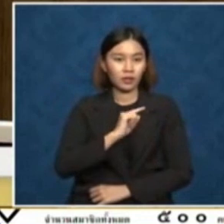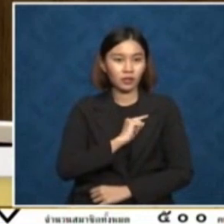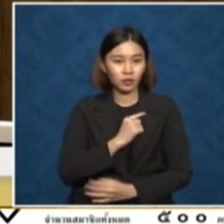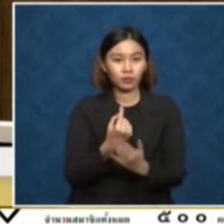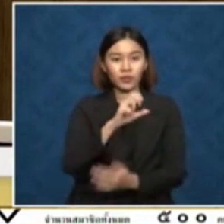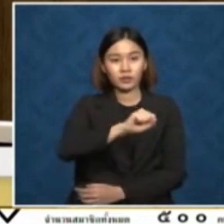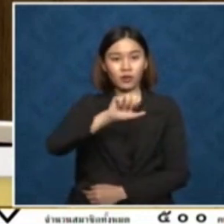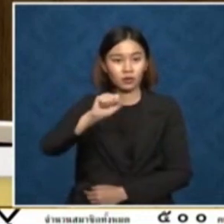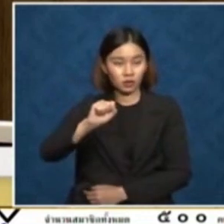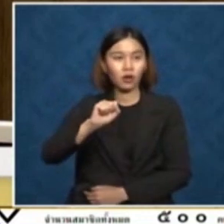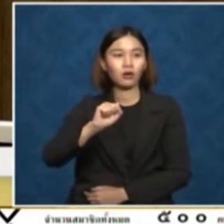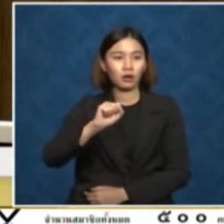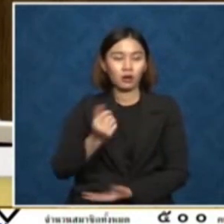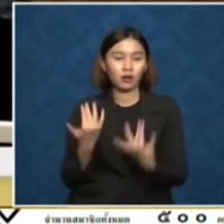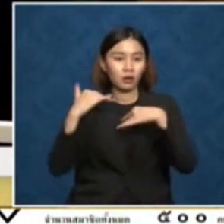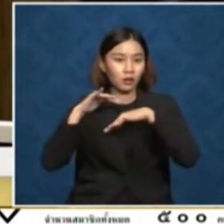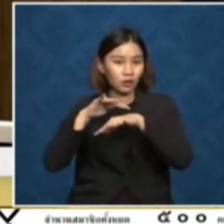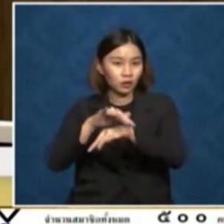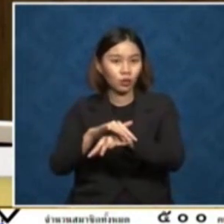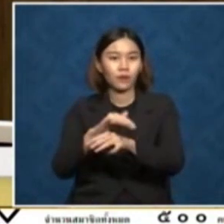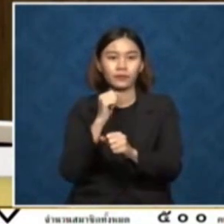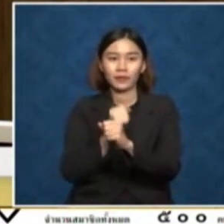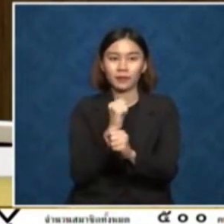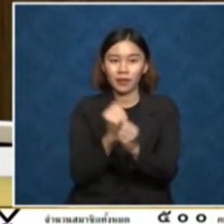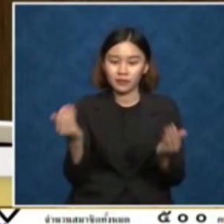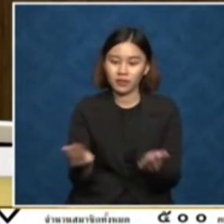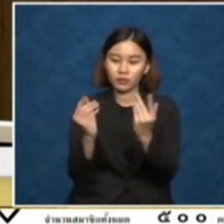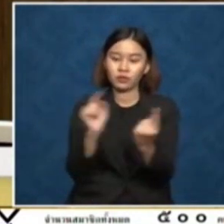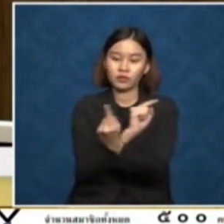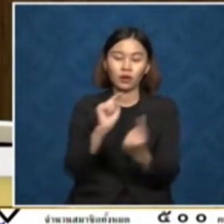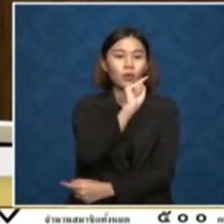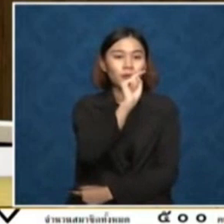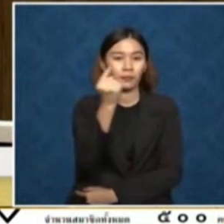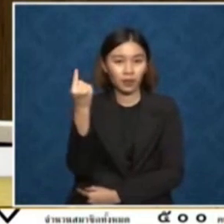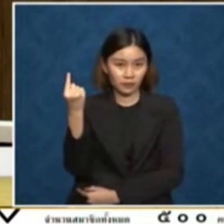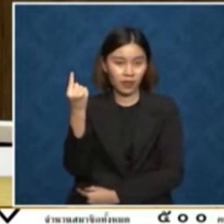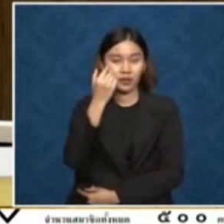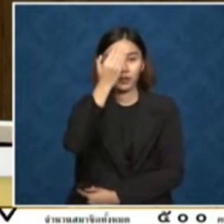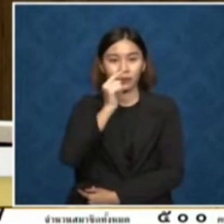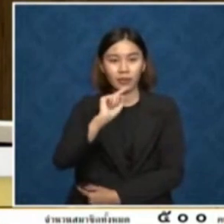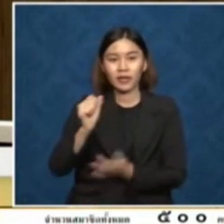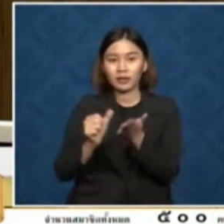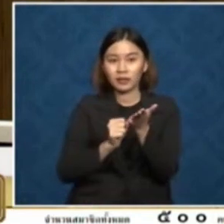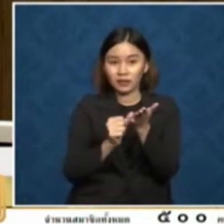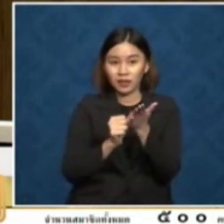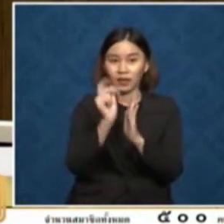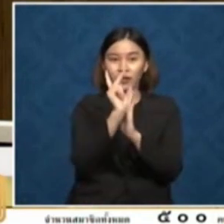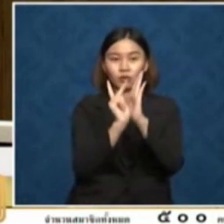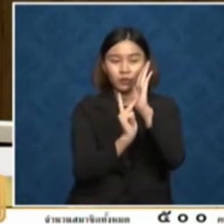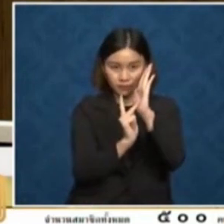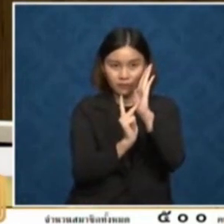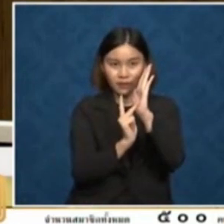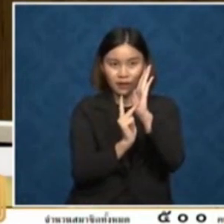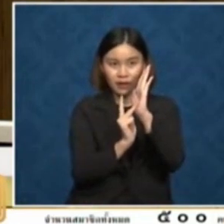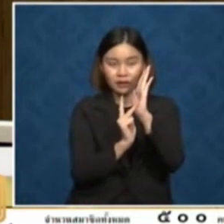ฐานะผู้แทนราษฎรสามารถที่จะร่วมประกอบสร้างสังคมใหม่ พื่อแก้ไขกฎ